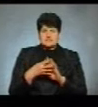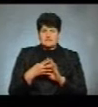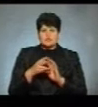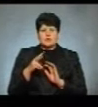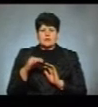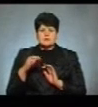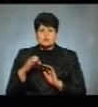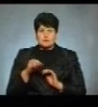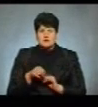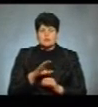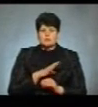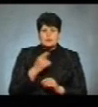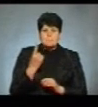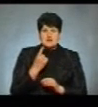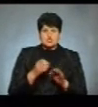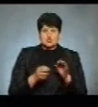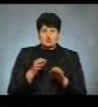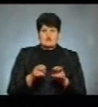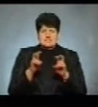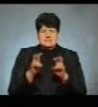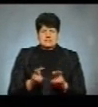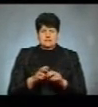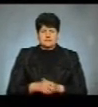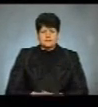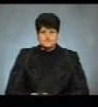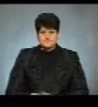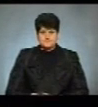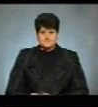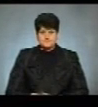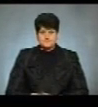листопада відбулося перше судове засідання, повідомила Юлія Мамчак.